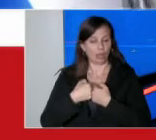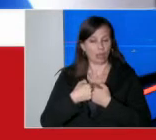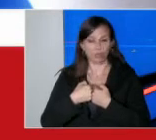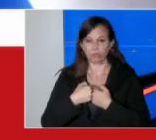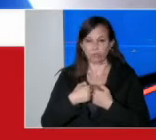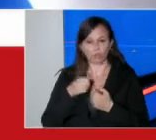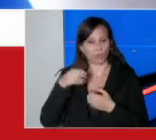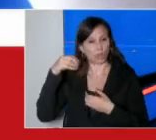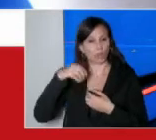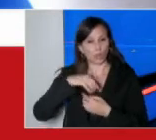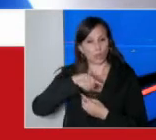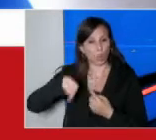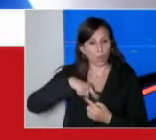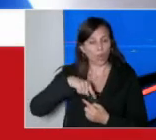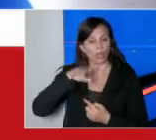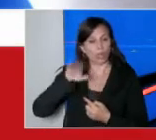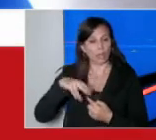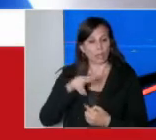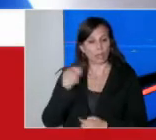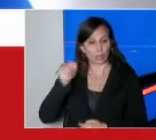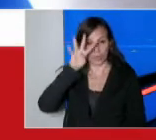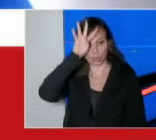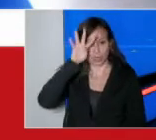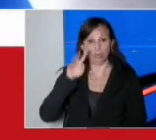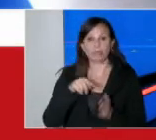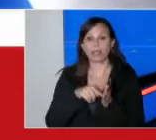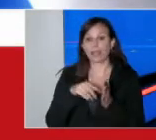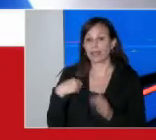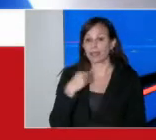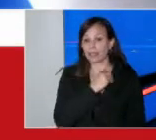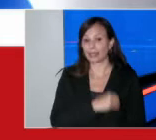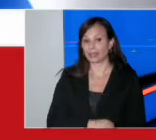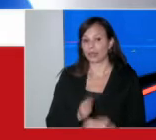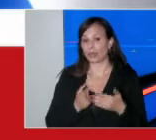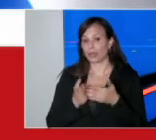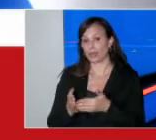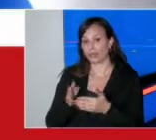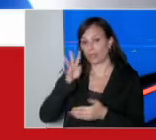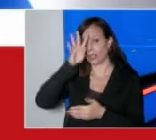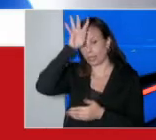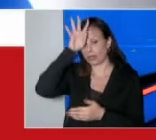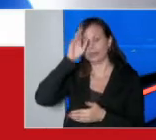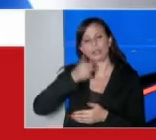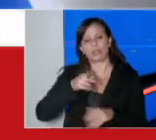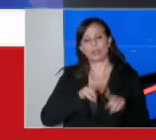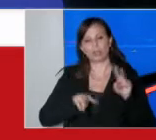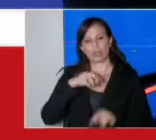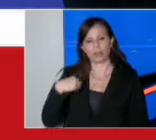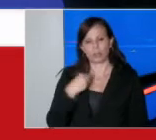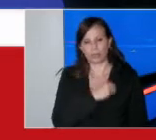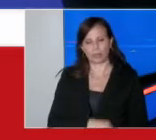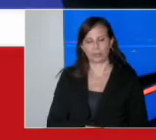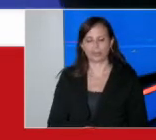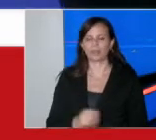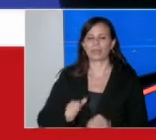העולם, כולל במשבר האיראני, כי הסינים מסייעים לאיראן, אנחנו צריכים לטפל בסינים. שר